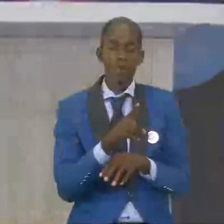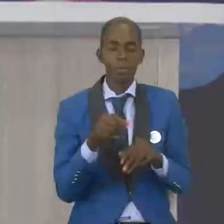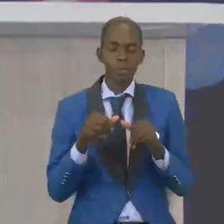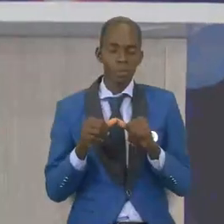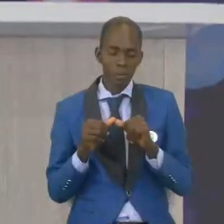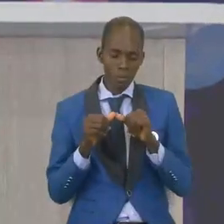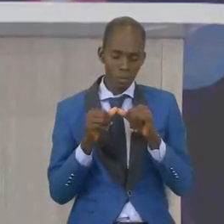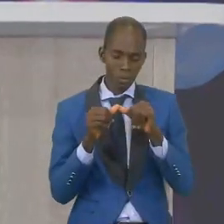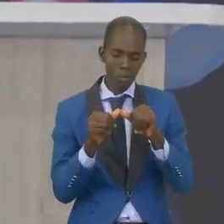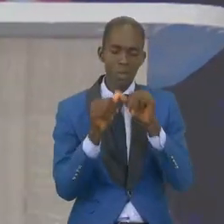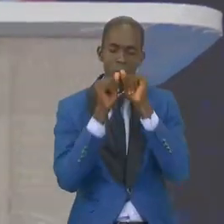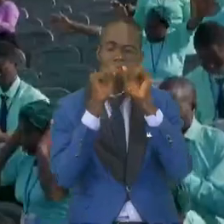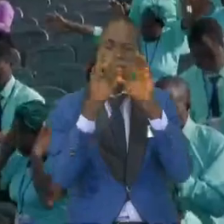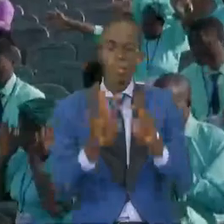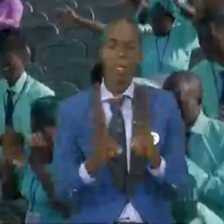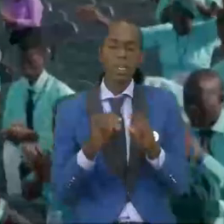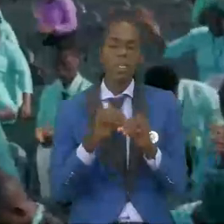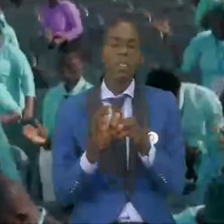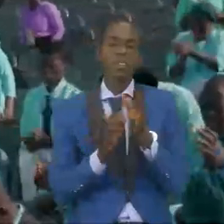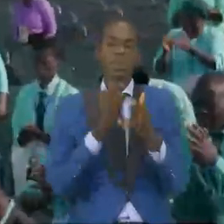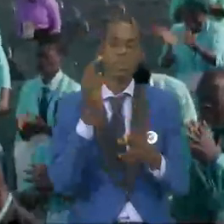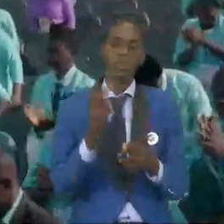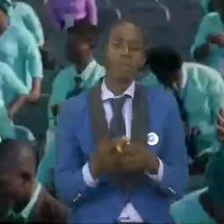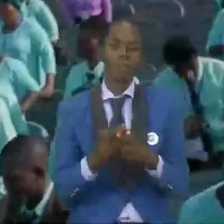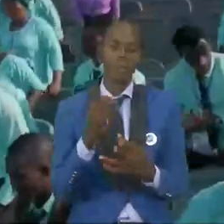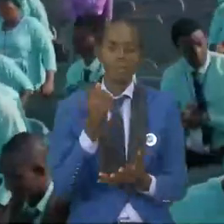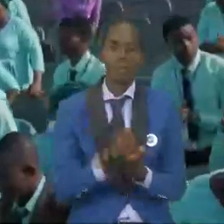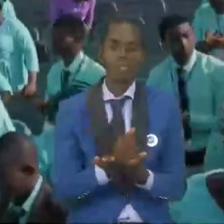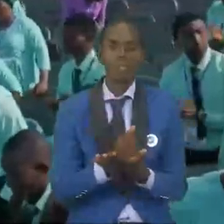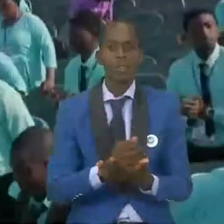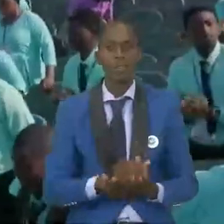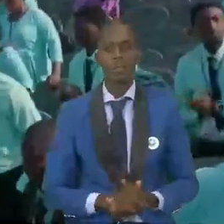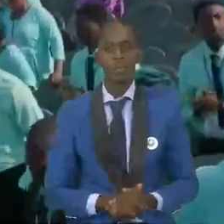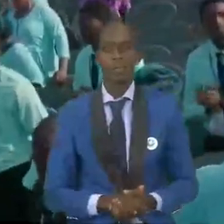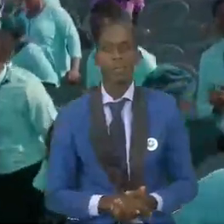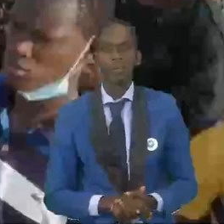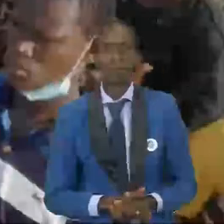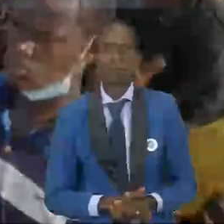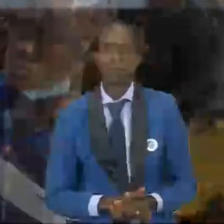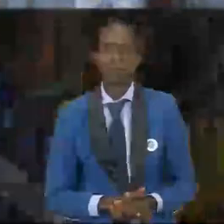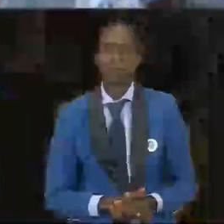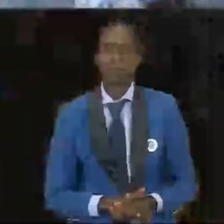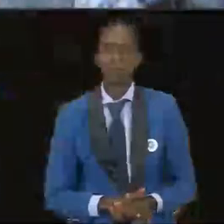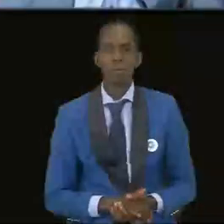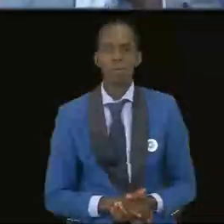Que Dieu vous bénisse. Soyez bénis.